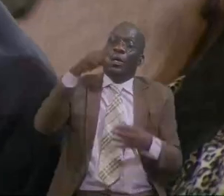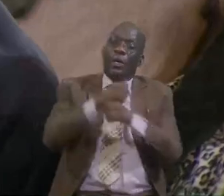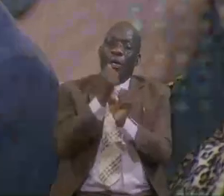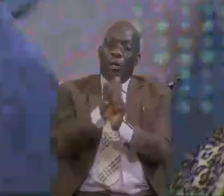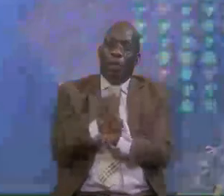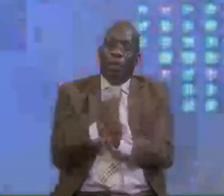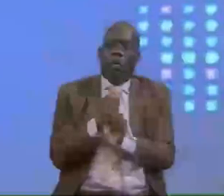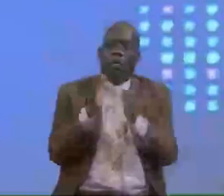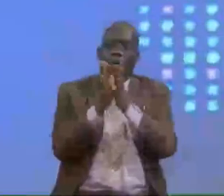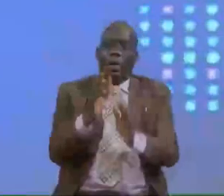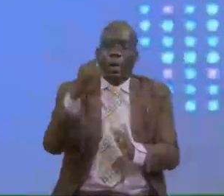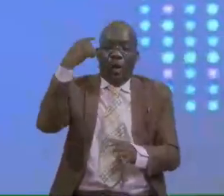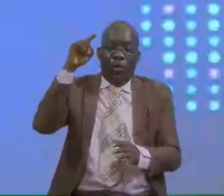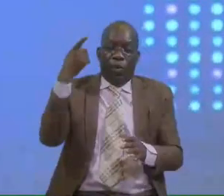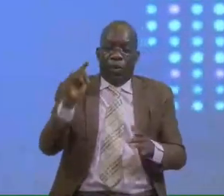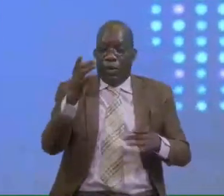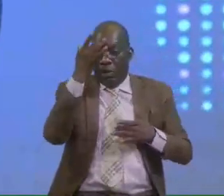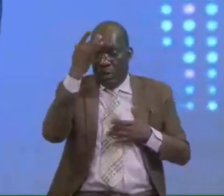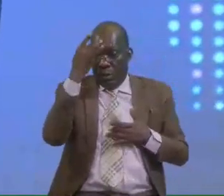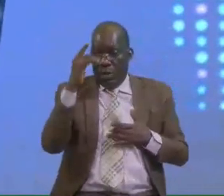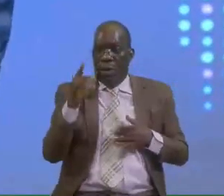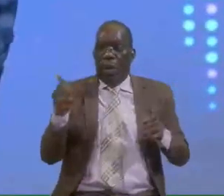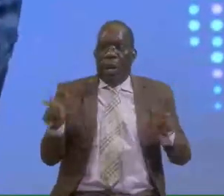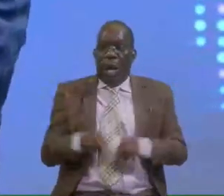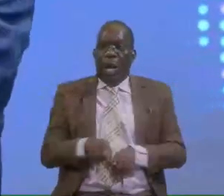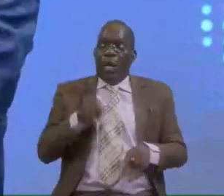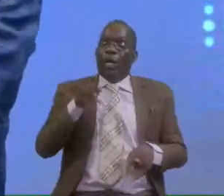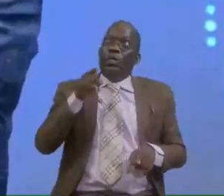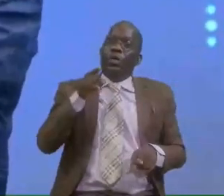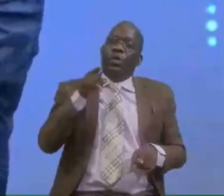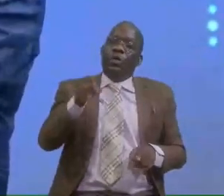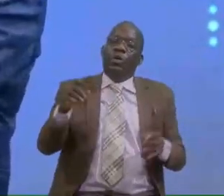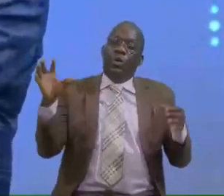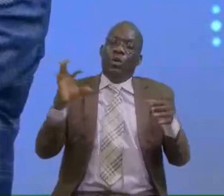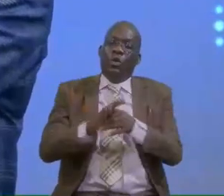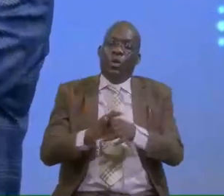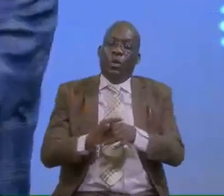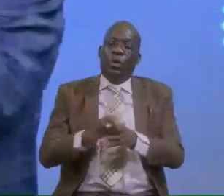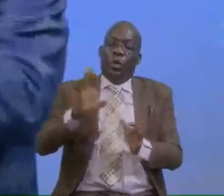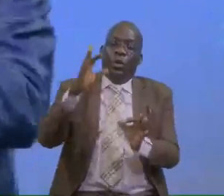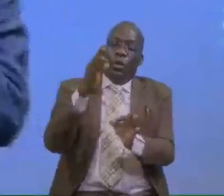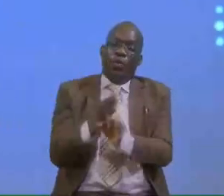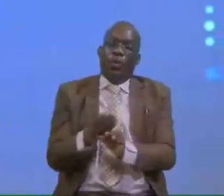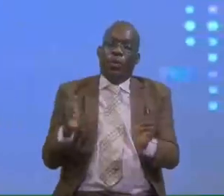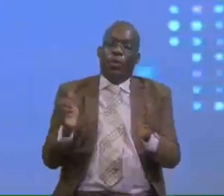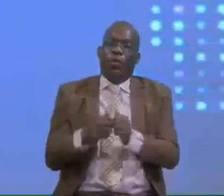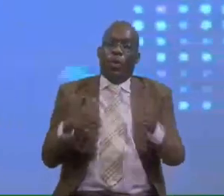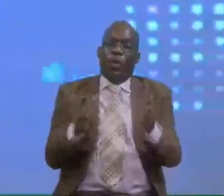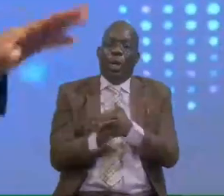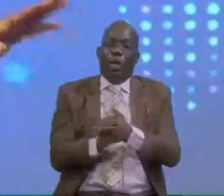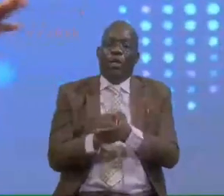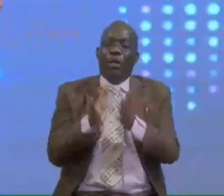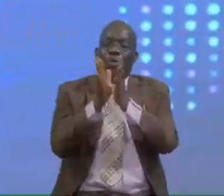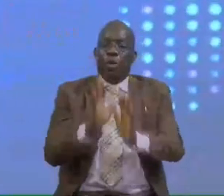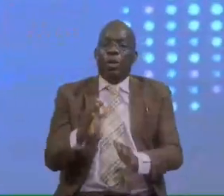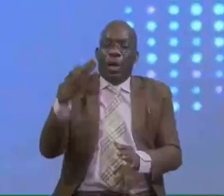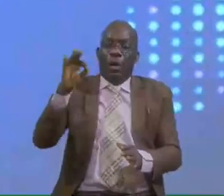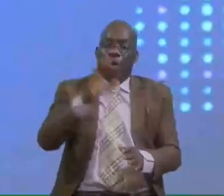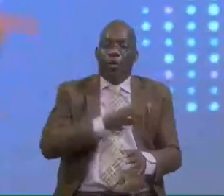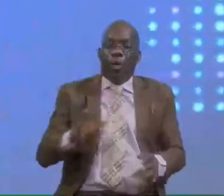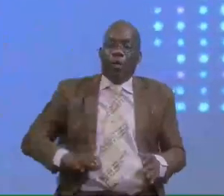Il intercède pour les malades. Et ce soir, si vous joignez votre foi à cette intercession de